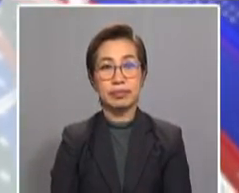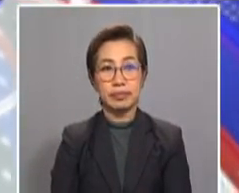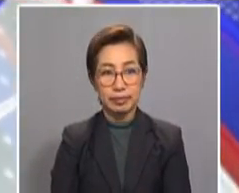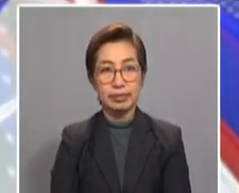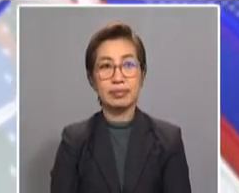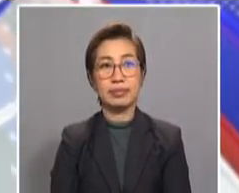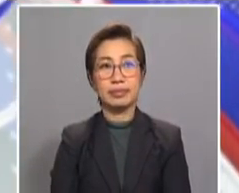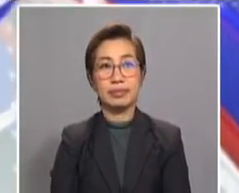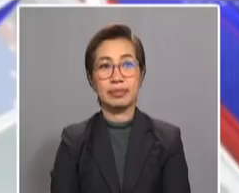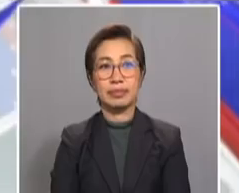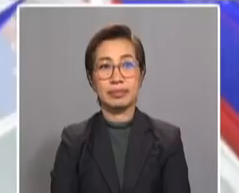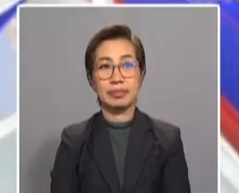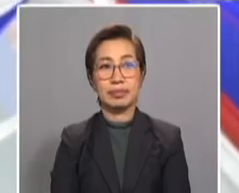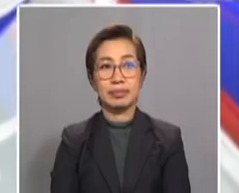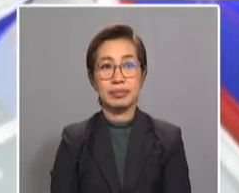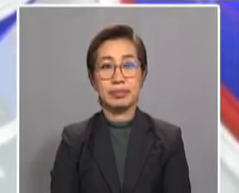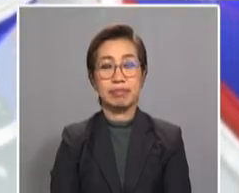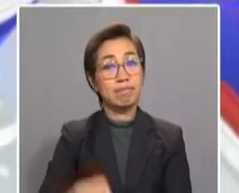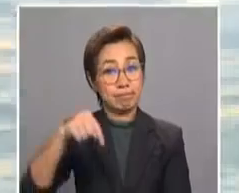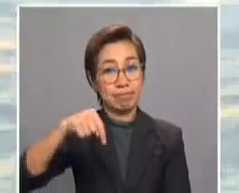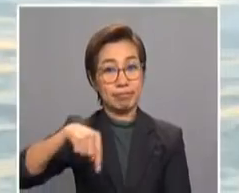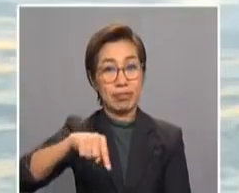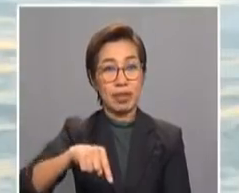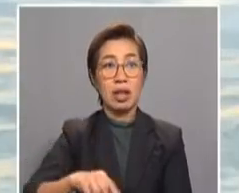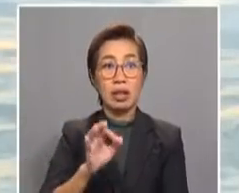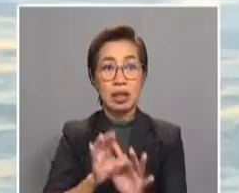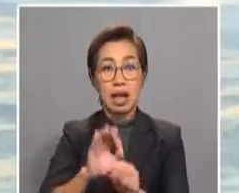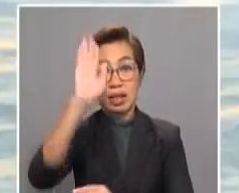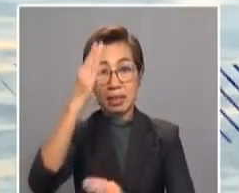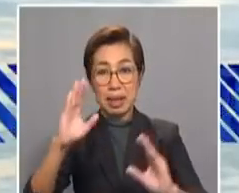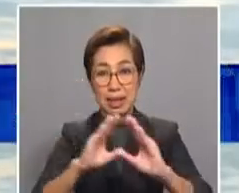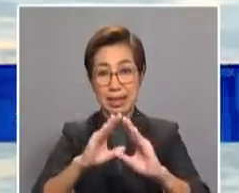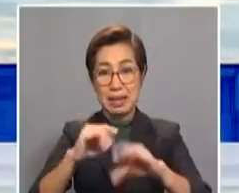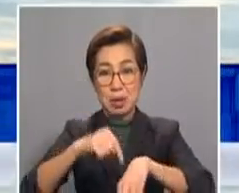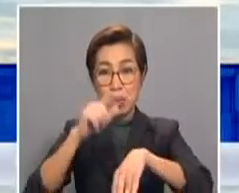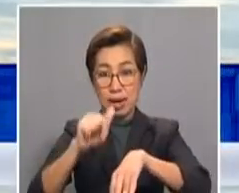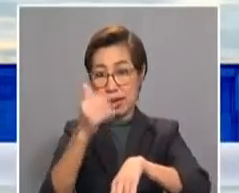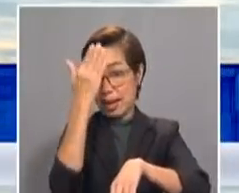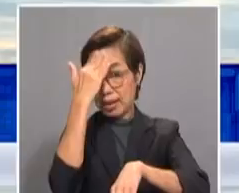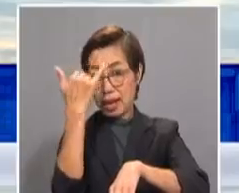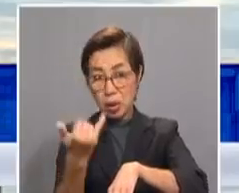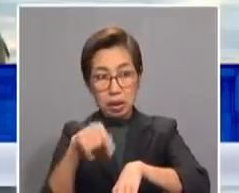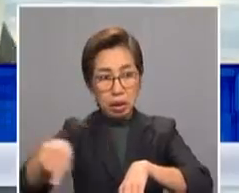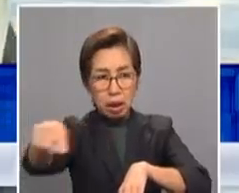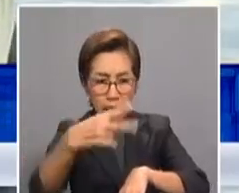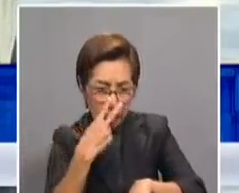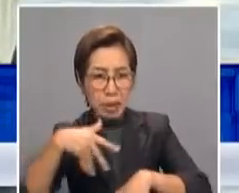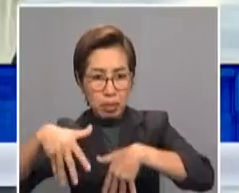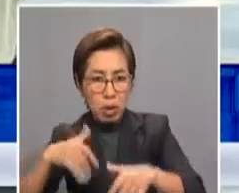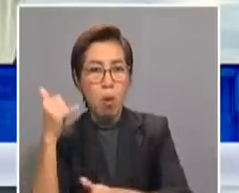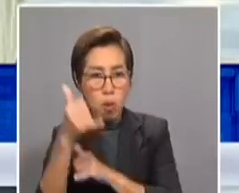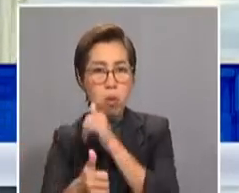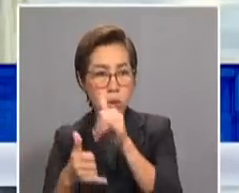ค่ะคุณธีรวัฒน์คุณวรรณสิริคะที่บริเวณด้านหน้าธนาคารไทยพาณิชย์สำนักงานใหญ่ขณะนี้นะคะก็เริ่มมีมวลชน